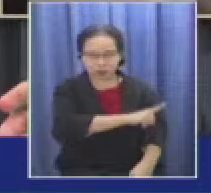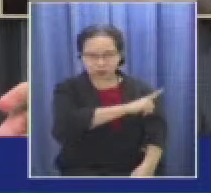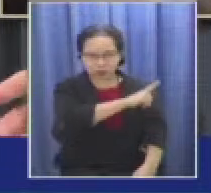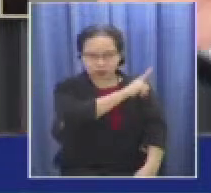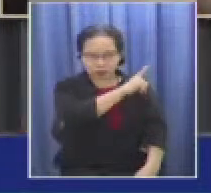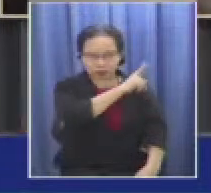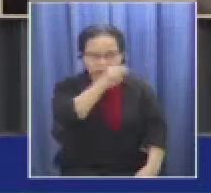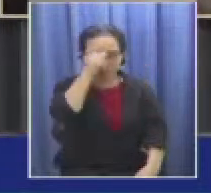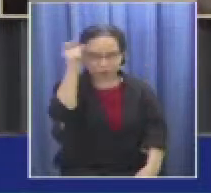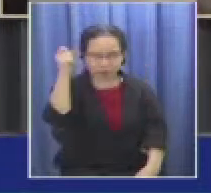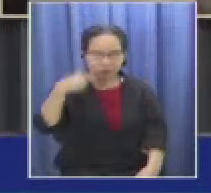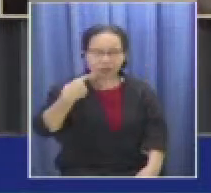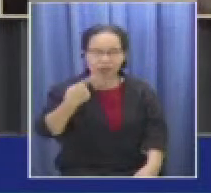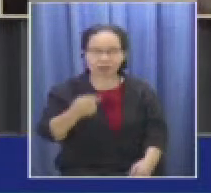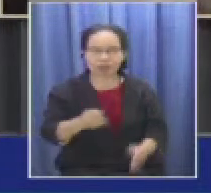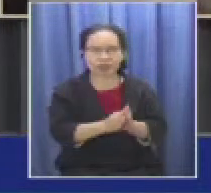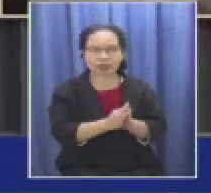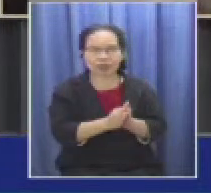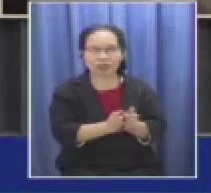wɔtie asɛm biara